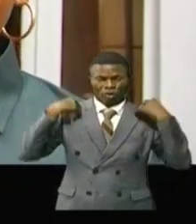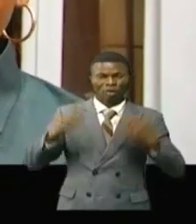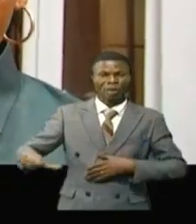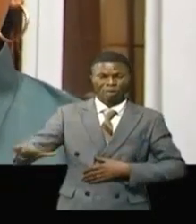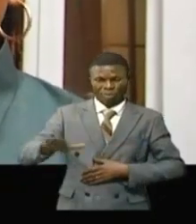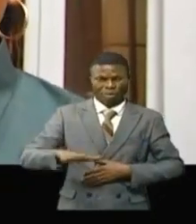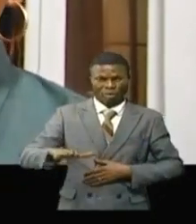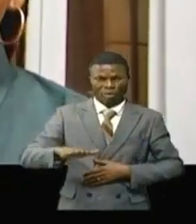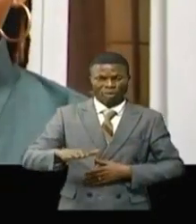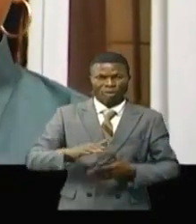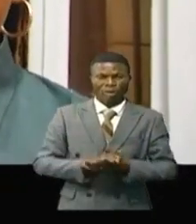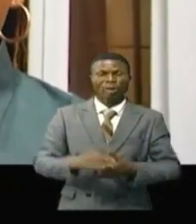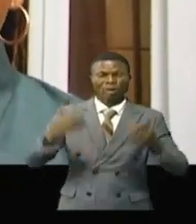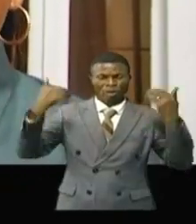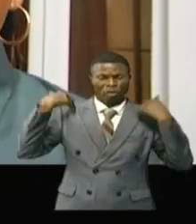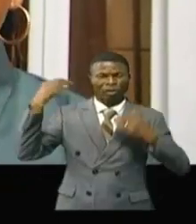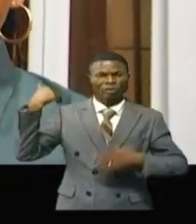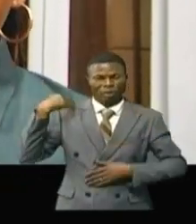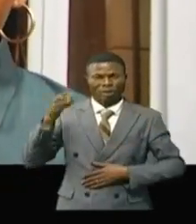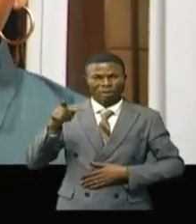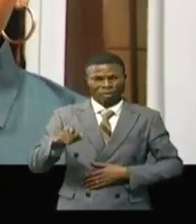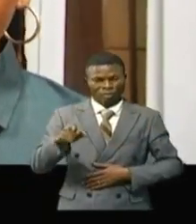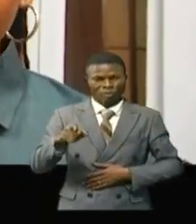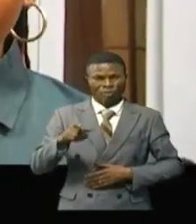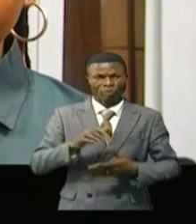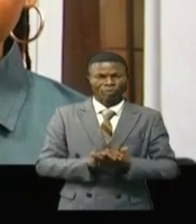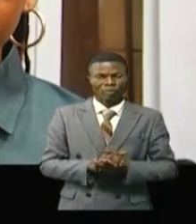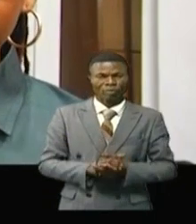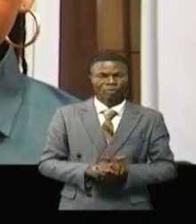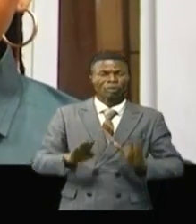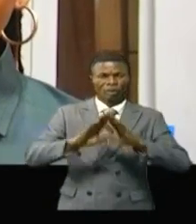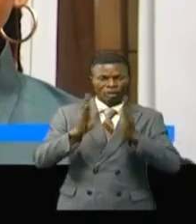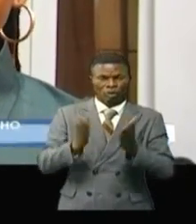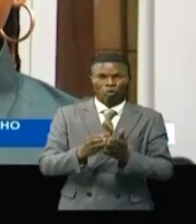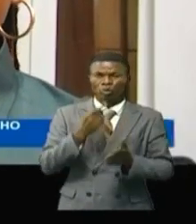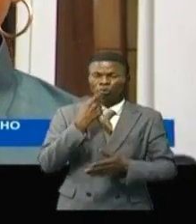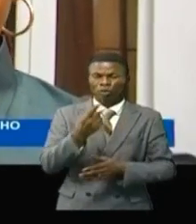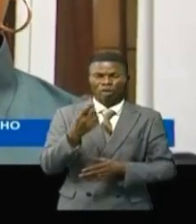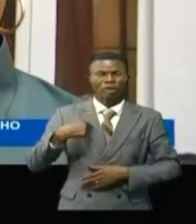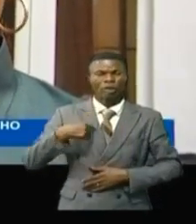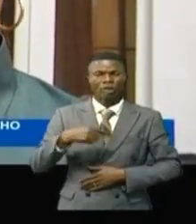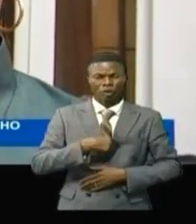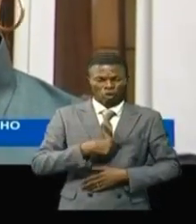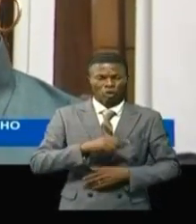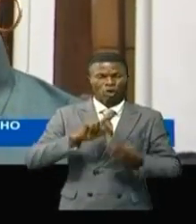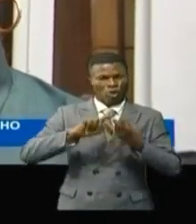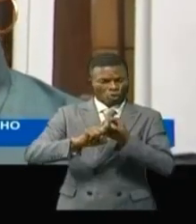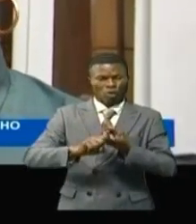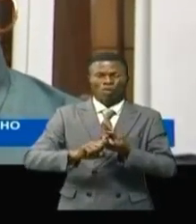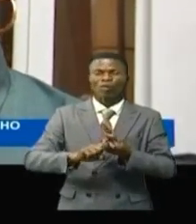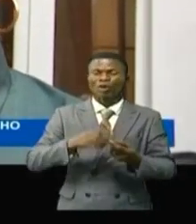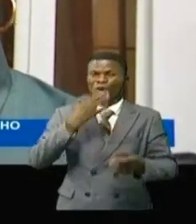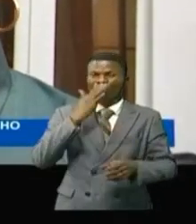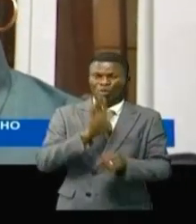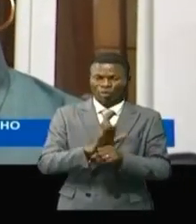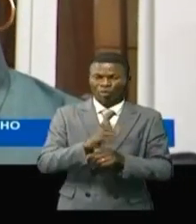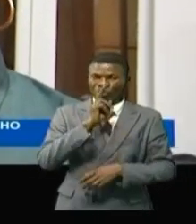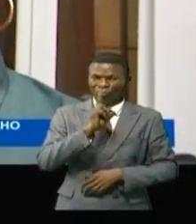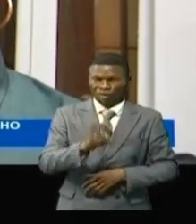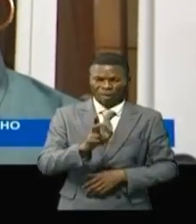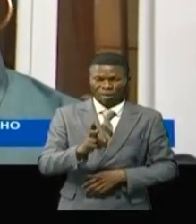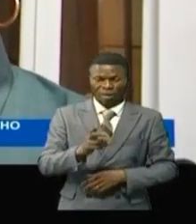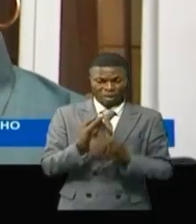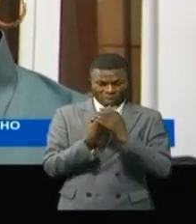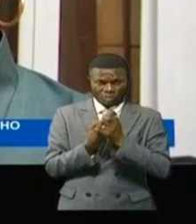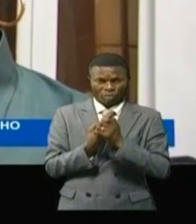chefs de l'État. Et ce qu'il a à me dire, ce n'est qu'une assurance. Et je sais que d'ici